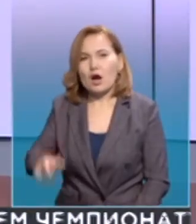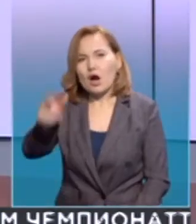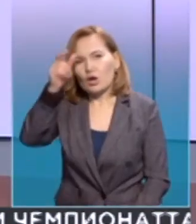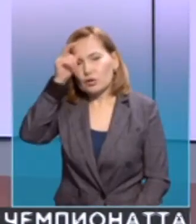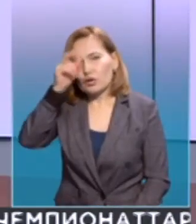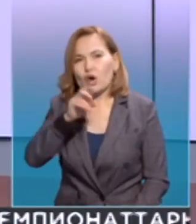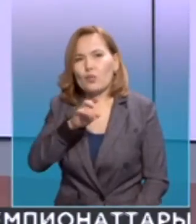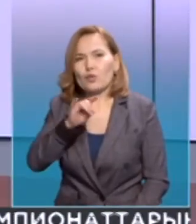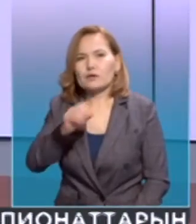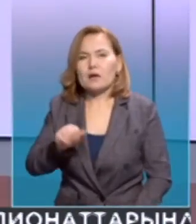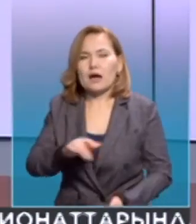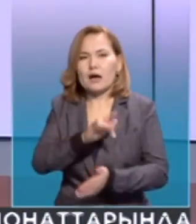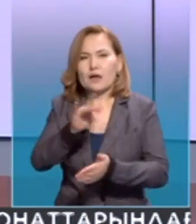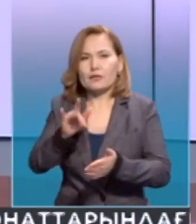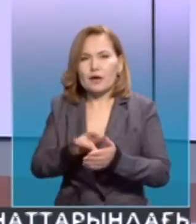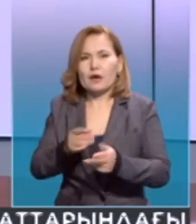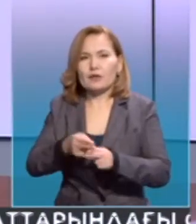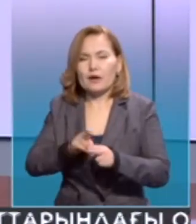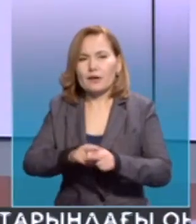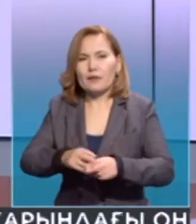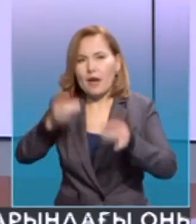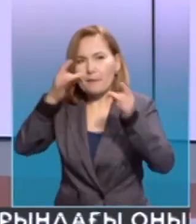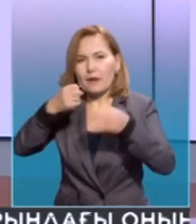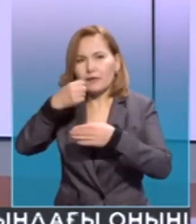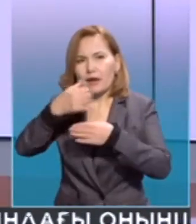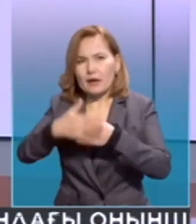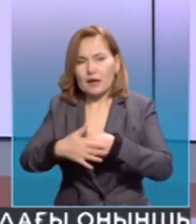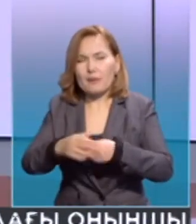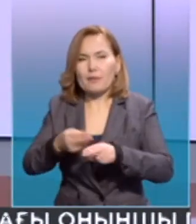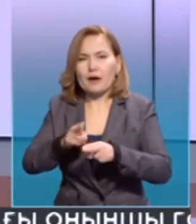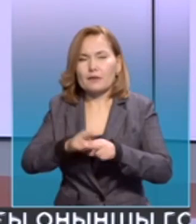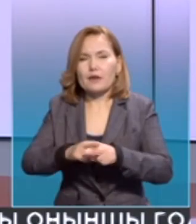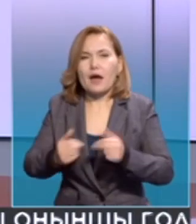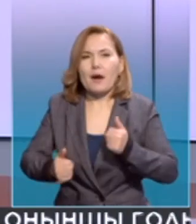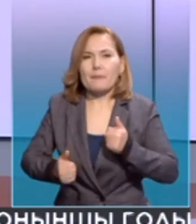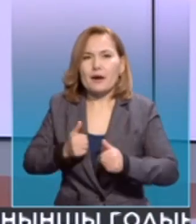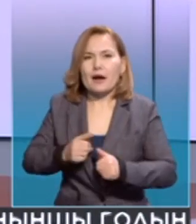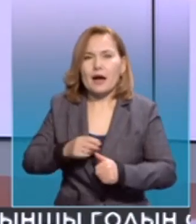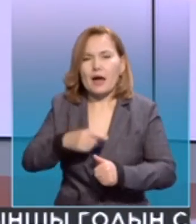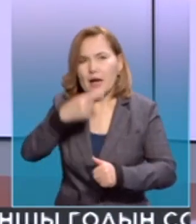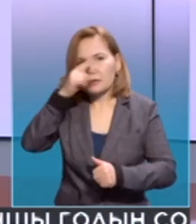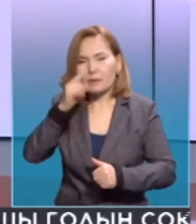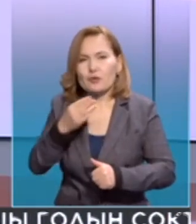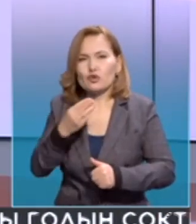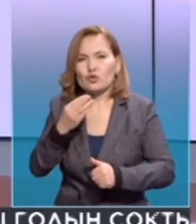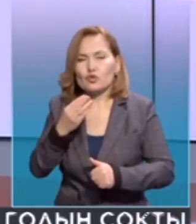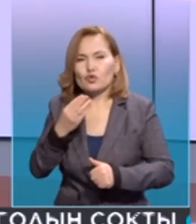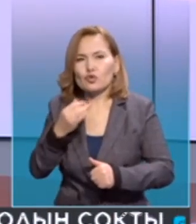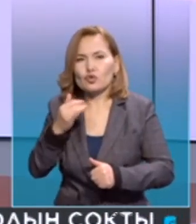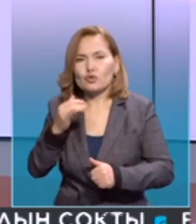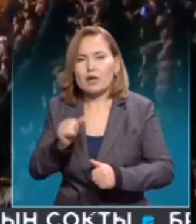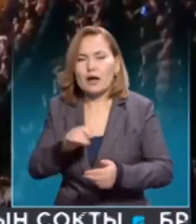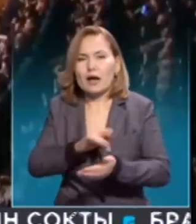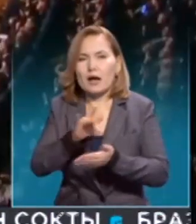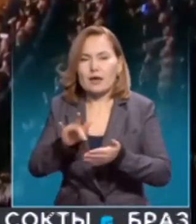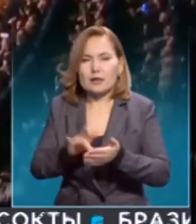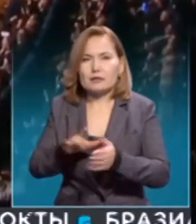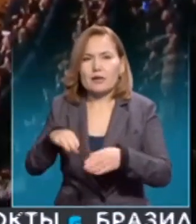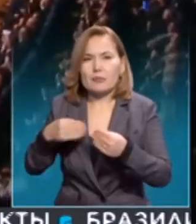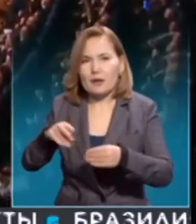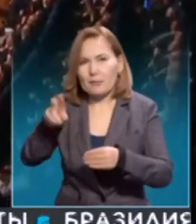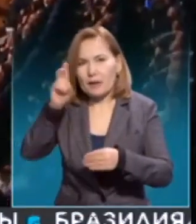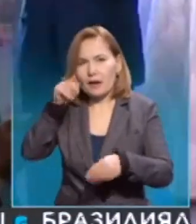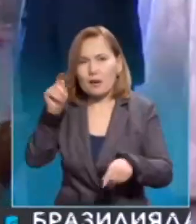Түркияның Бурса қаласы түркі әлемінің мәдени астанасы мәртебесін Әзербайжанның Шуша қаласына табыстады. Осыған орай түркі мемлекеттерінен